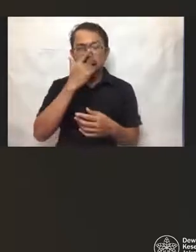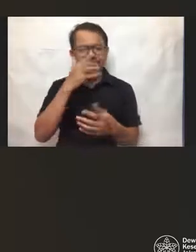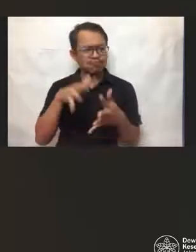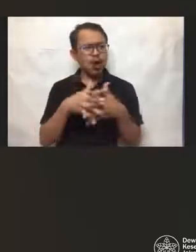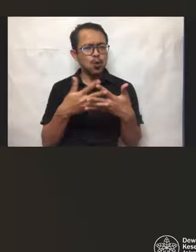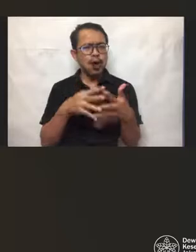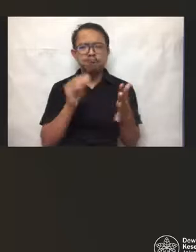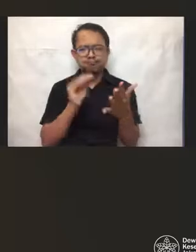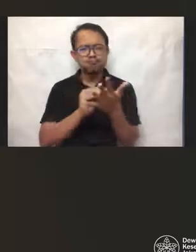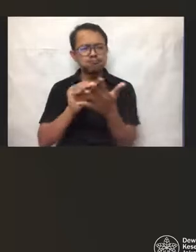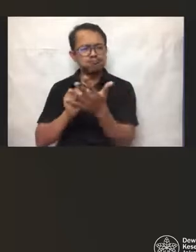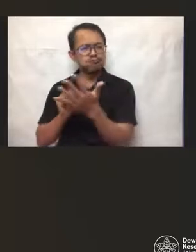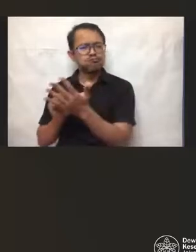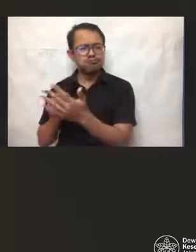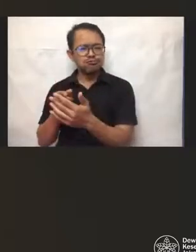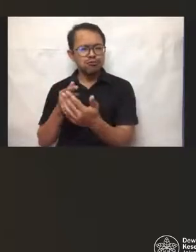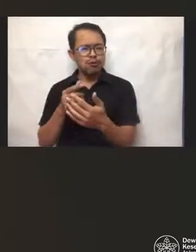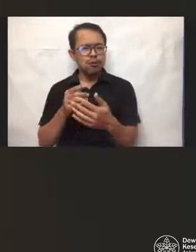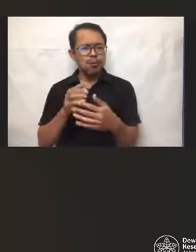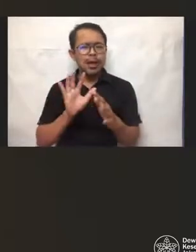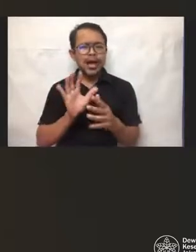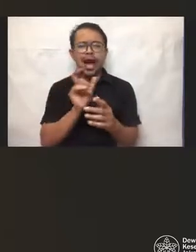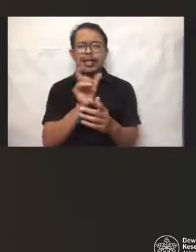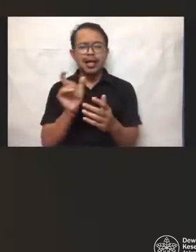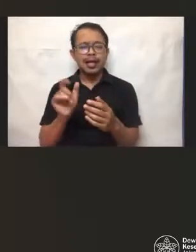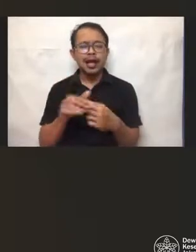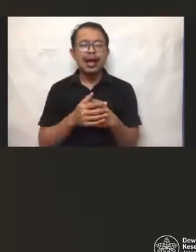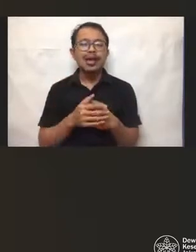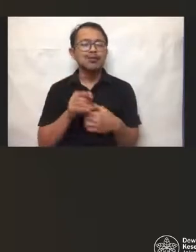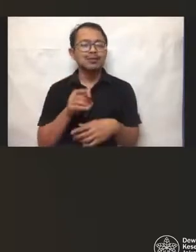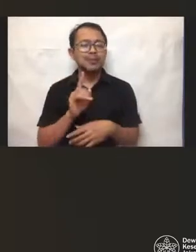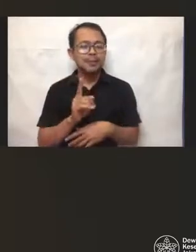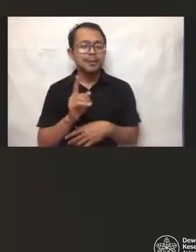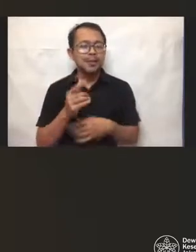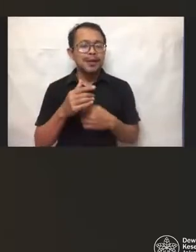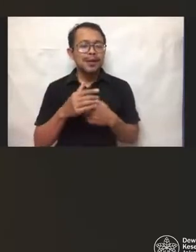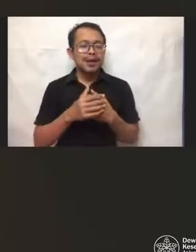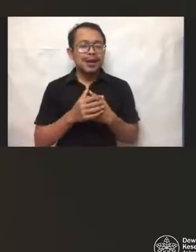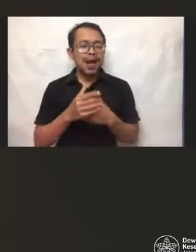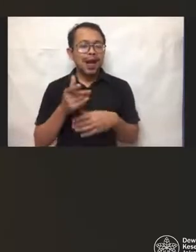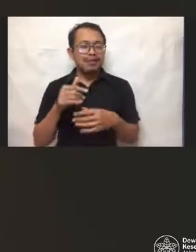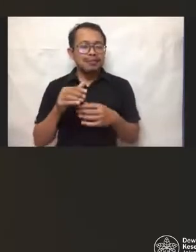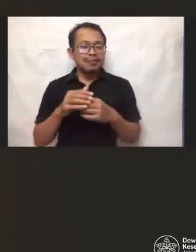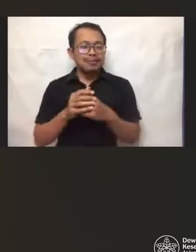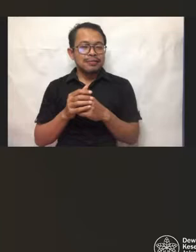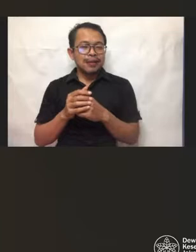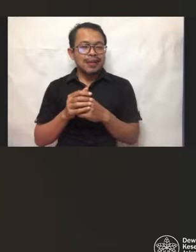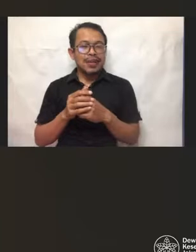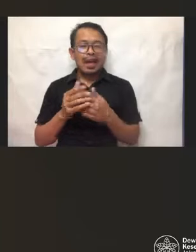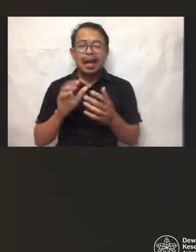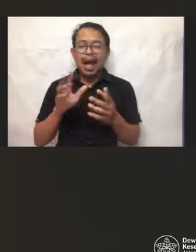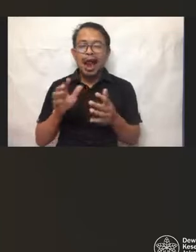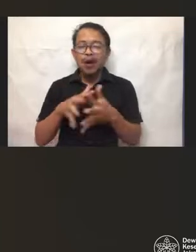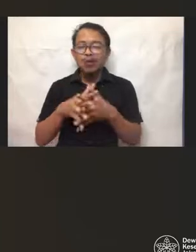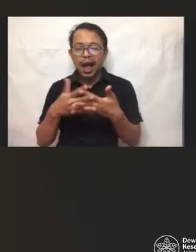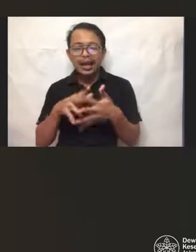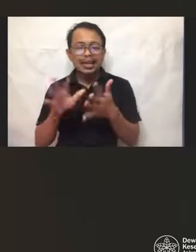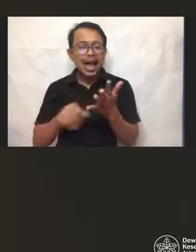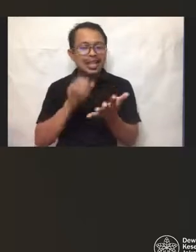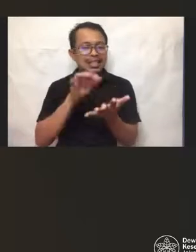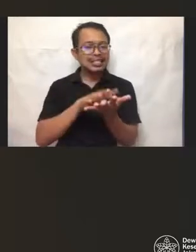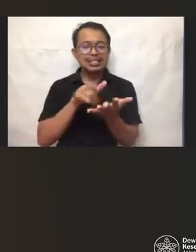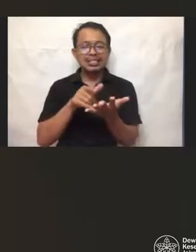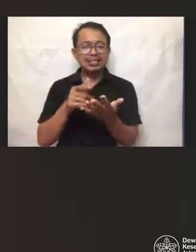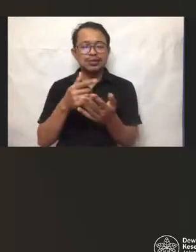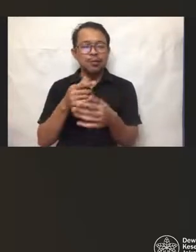Karena itu pentingnya ilmu pengetahuan juga sangat ditekankan dalam Al-Quran maupun hadis-hadis Nabi. Bahkan Rasul menjadikan kemampuan menulis sebagai